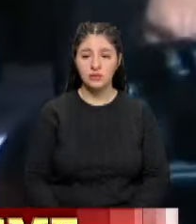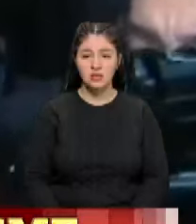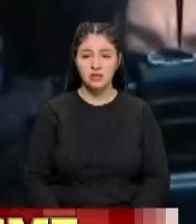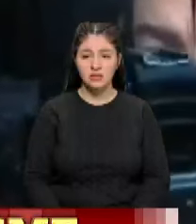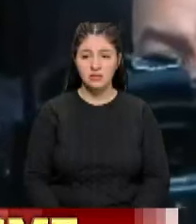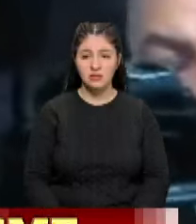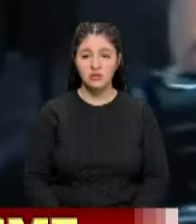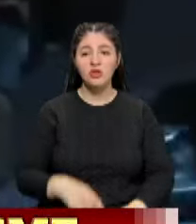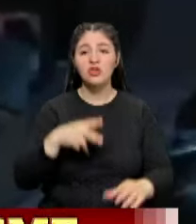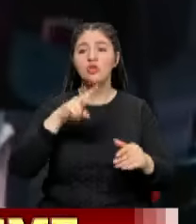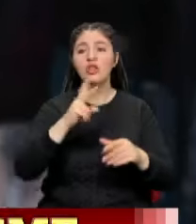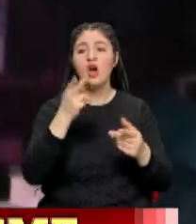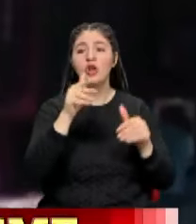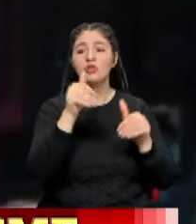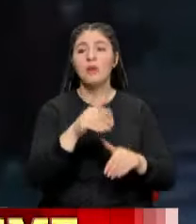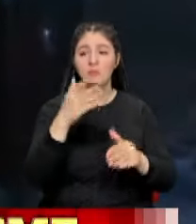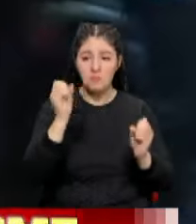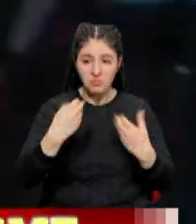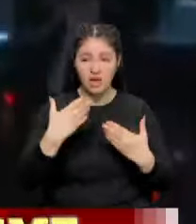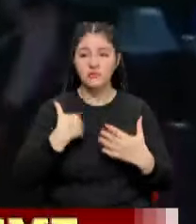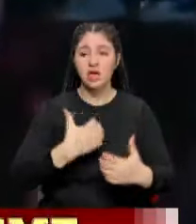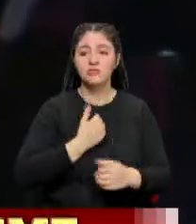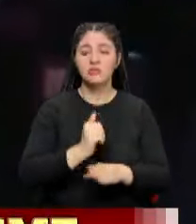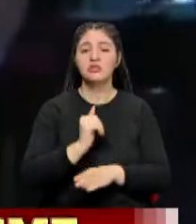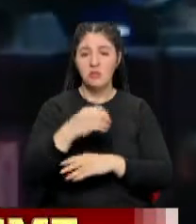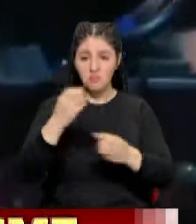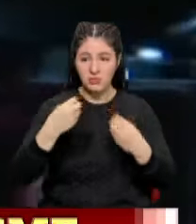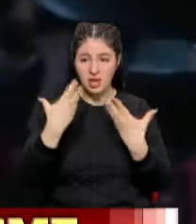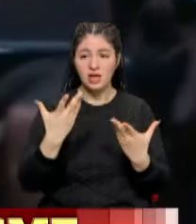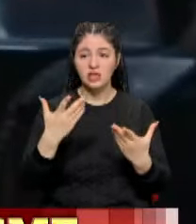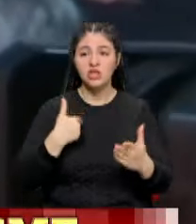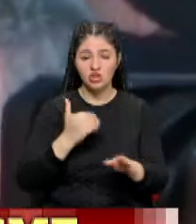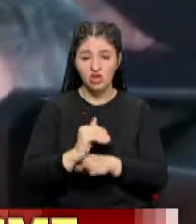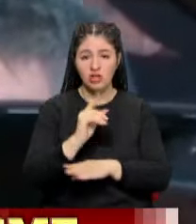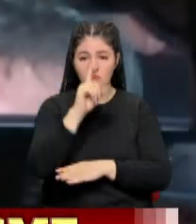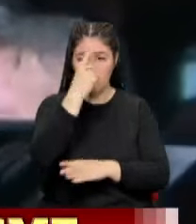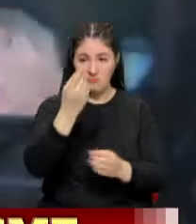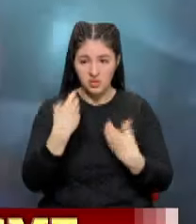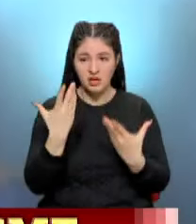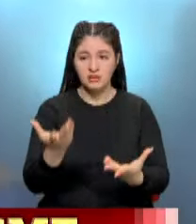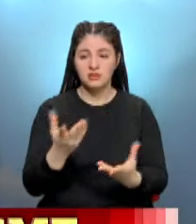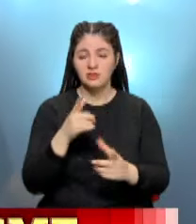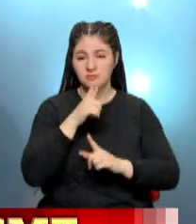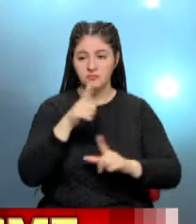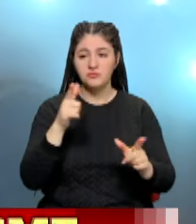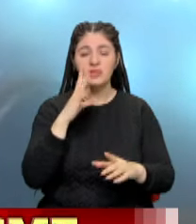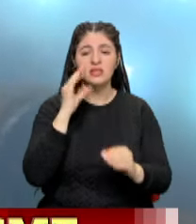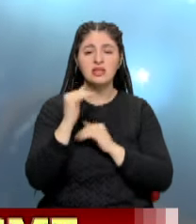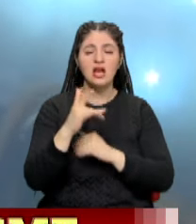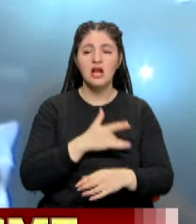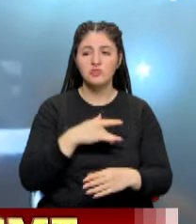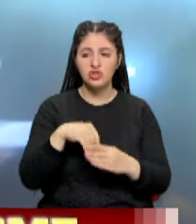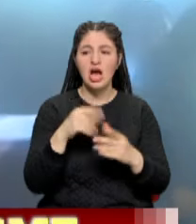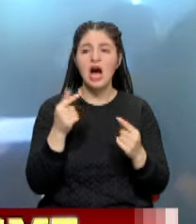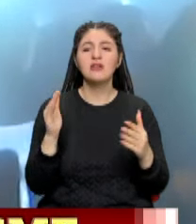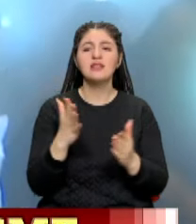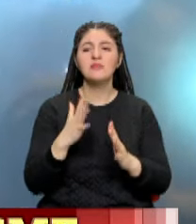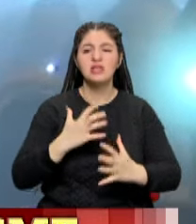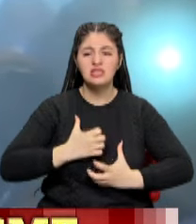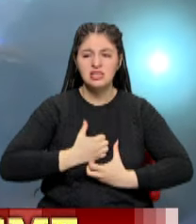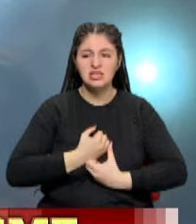olur. Bırakın acımızı yaşayalım. Bırakın acımızı yaşayalım. İnsanlar kalplerinde azalmayan